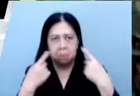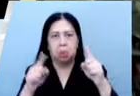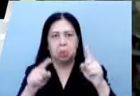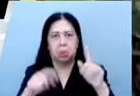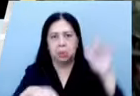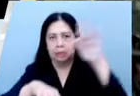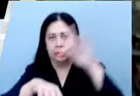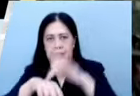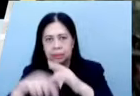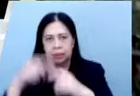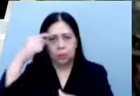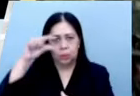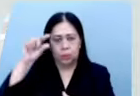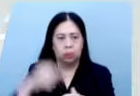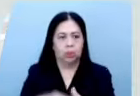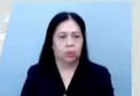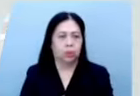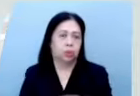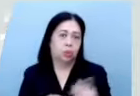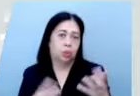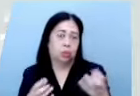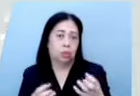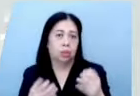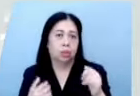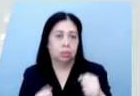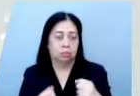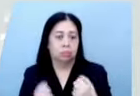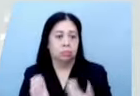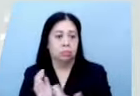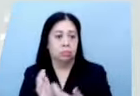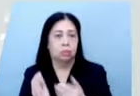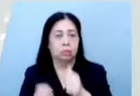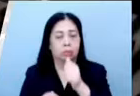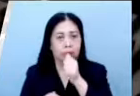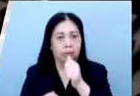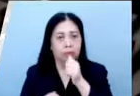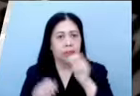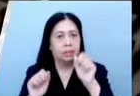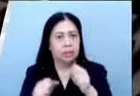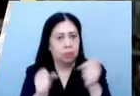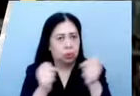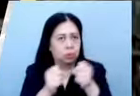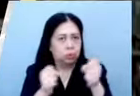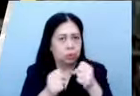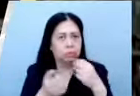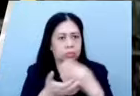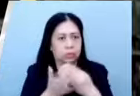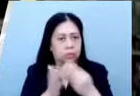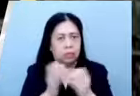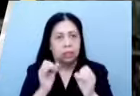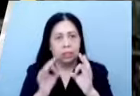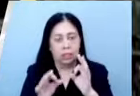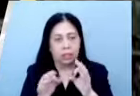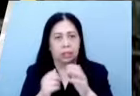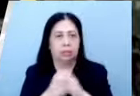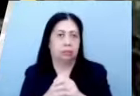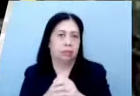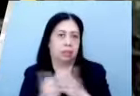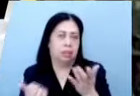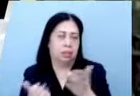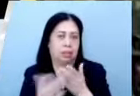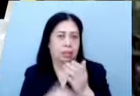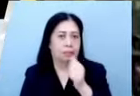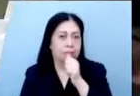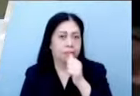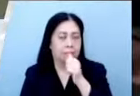to prove that private companies are capable of doing it on a smaller budget. If it is via these private companies,